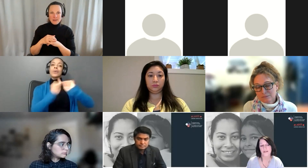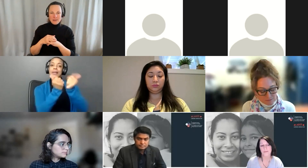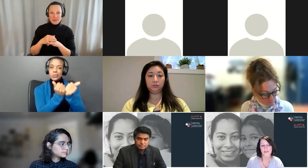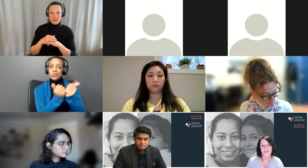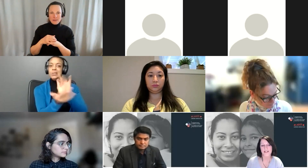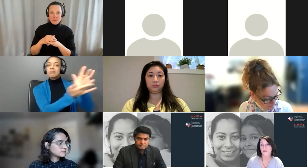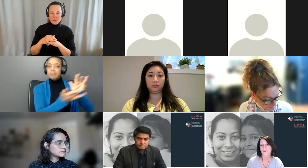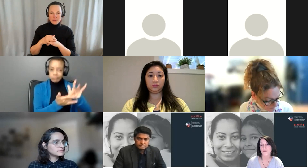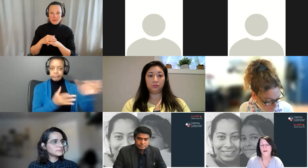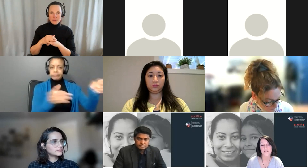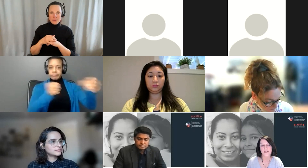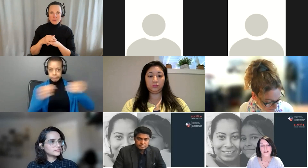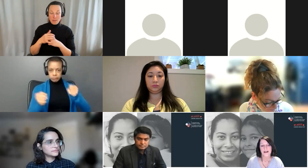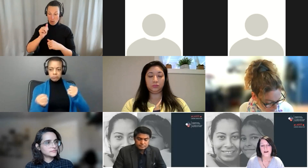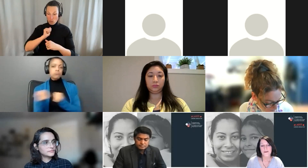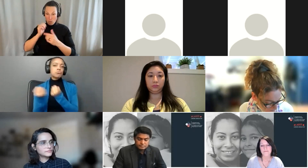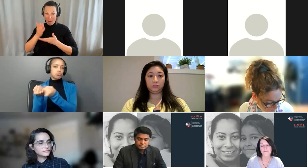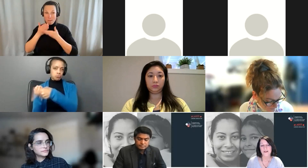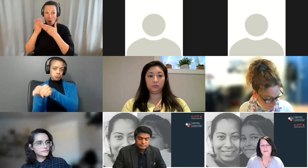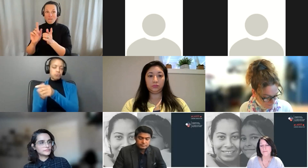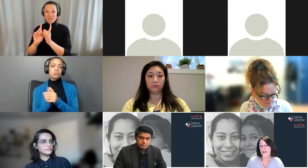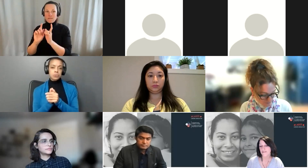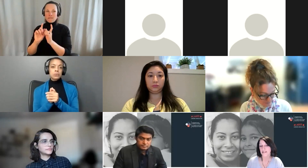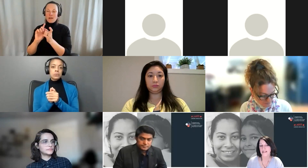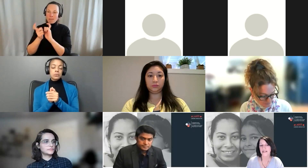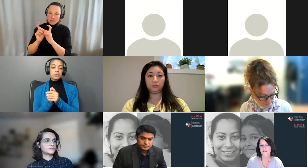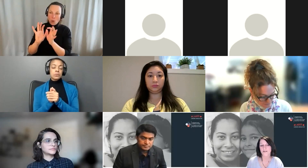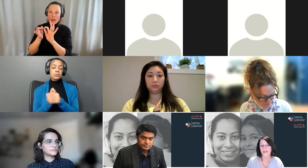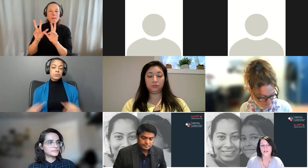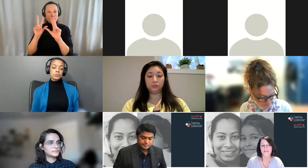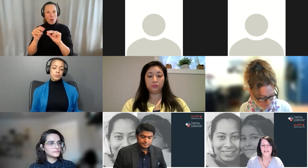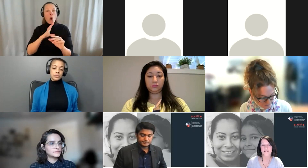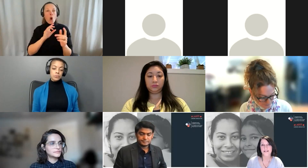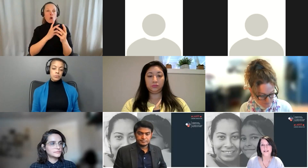nous nous avons des collaborateurs qui les donnent.